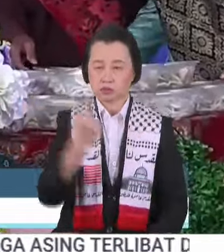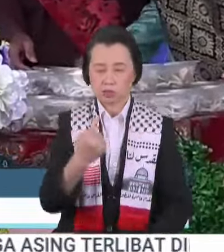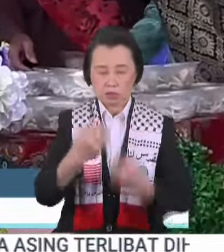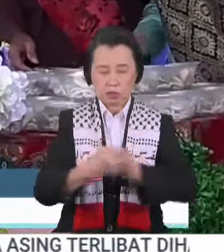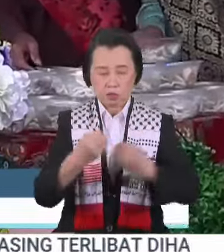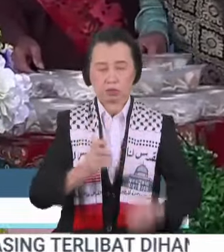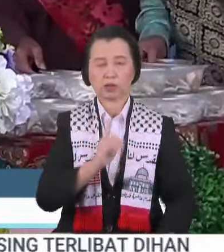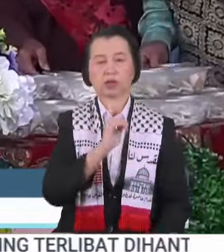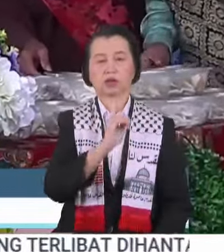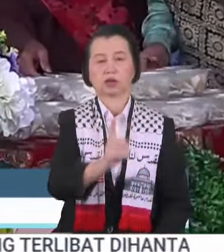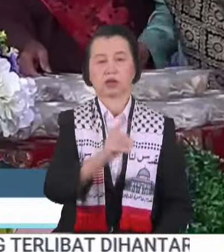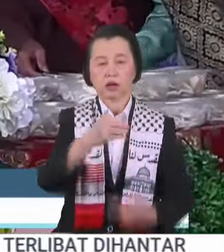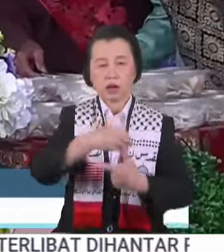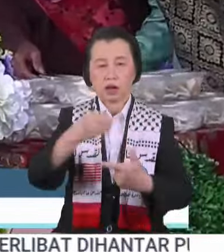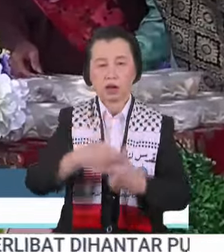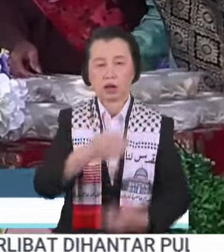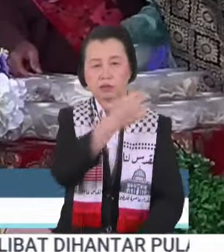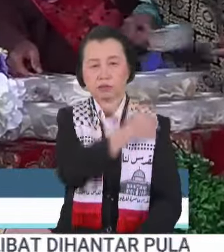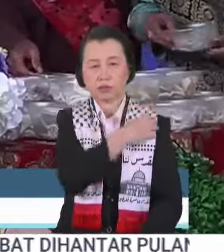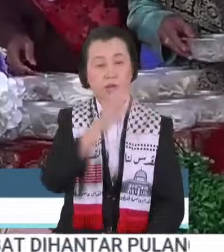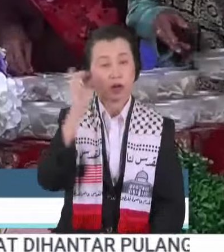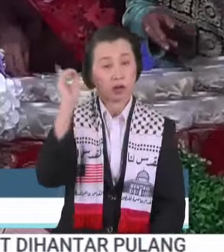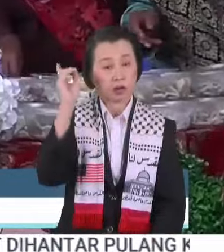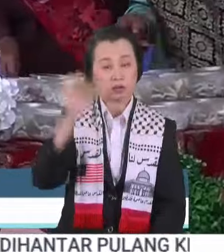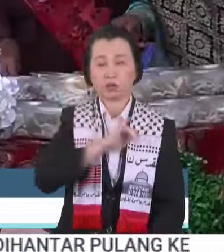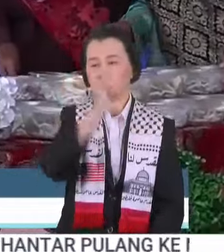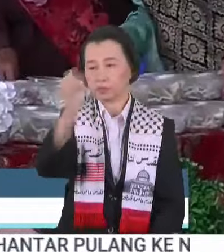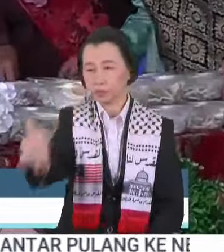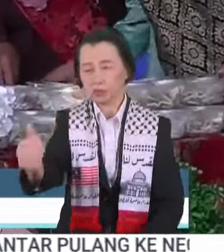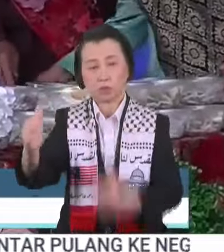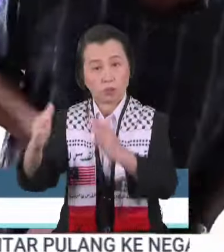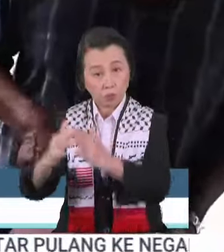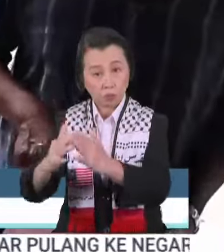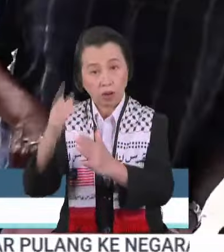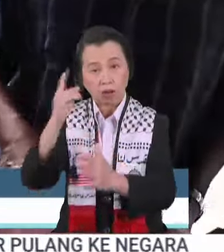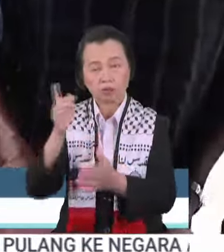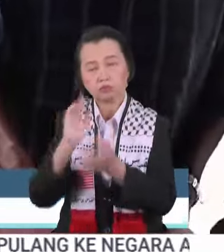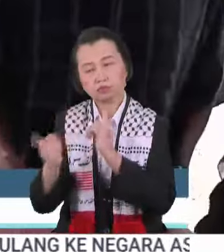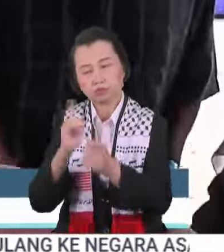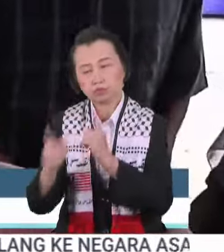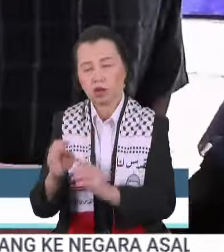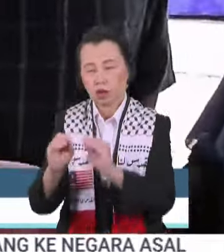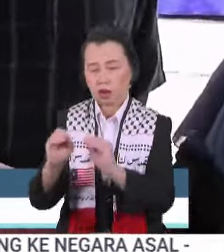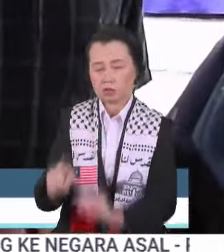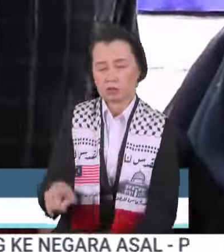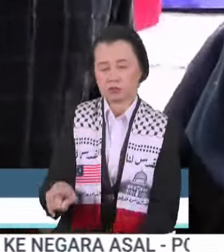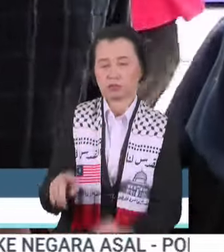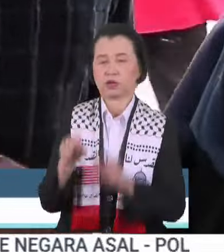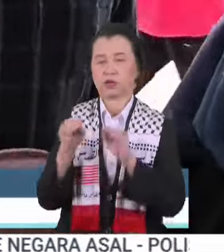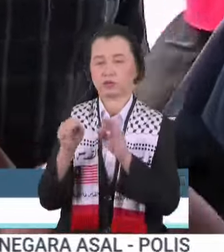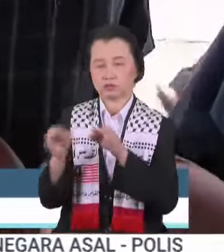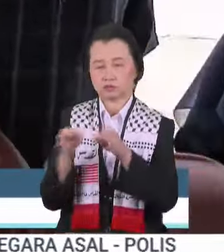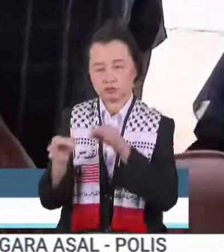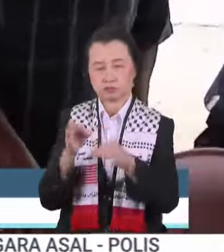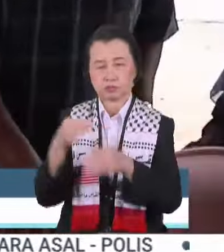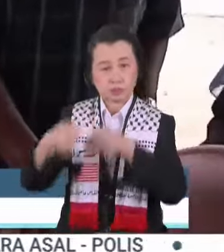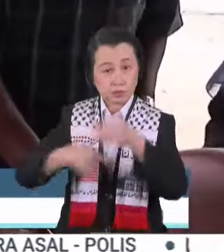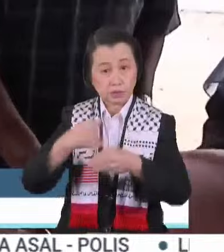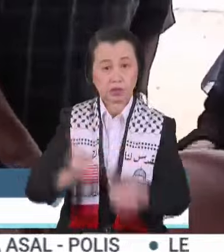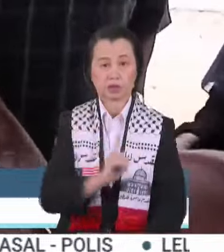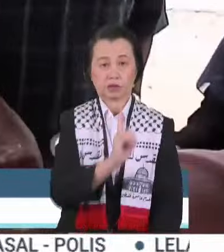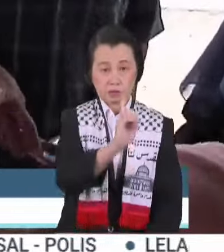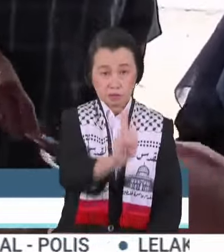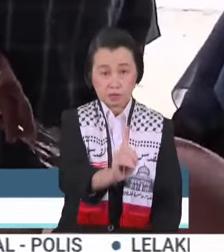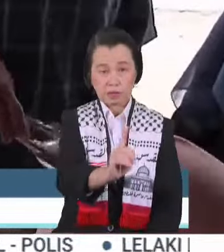Agama Islam Daerah ataupun pegawai dakwah hadir ke kediaman mereka untuk bersyahadah dan menerangkan tentang agama Islam.